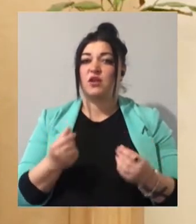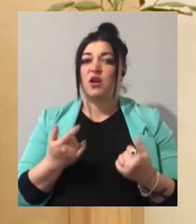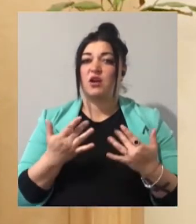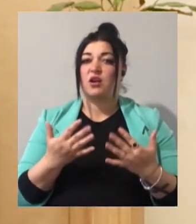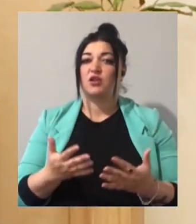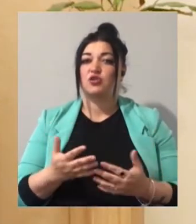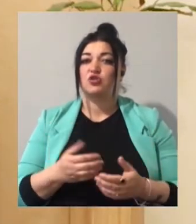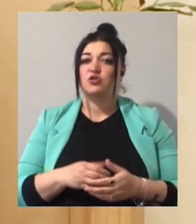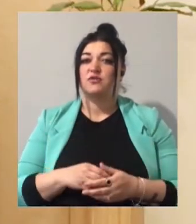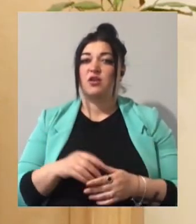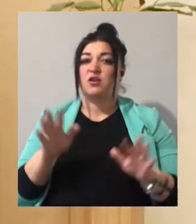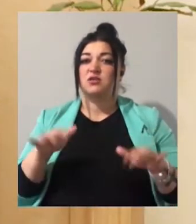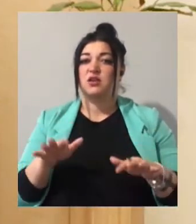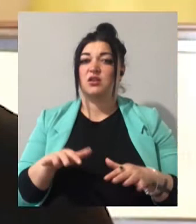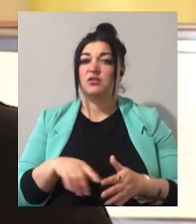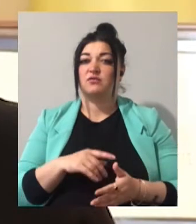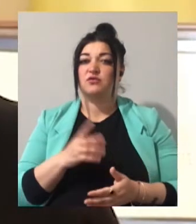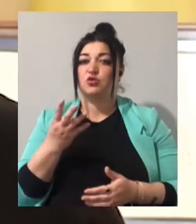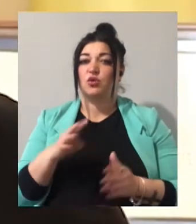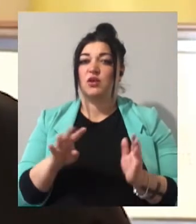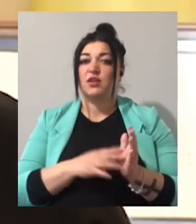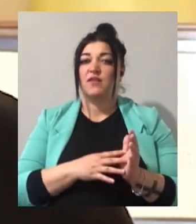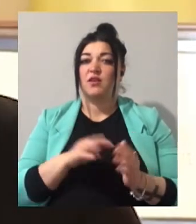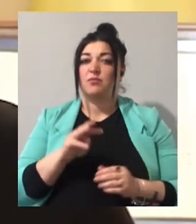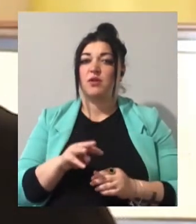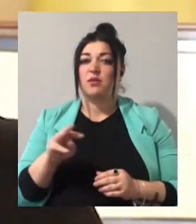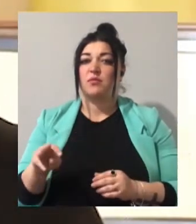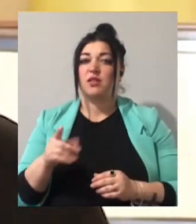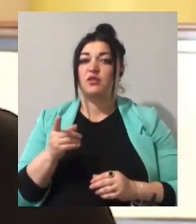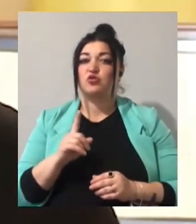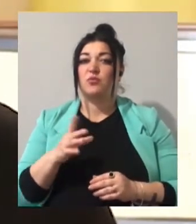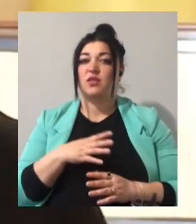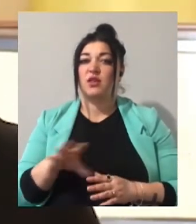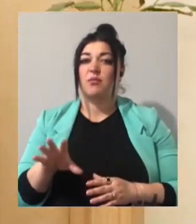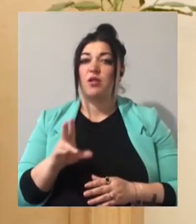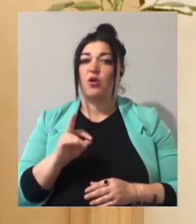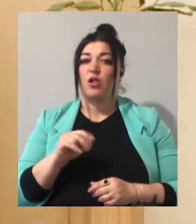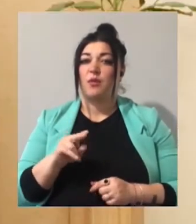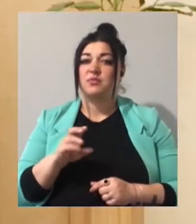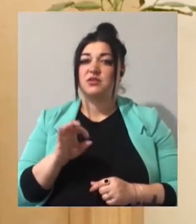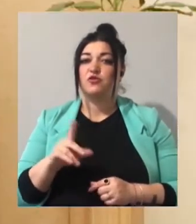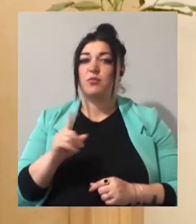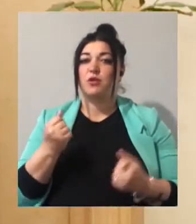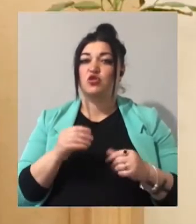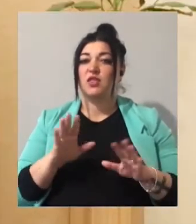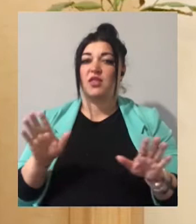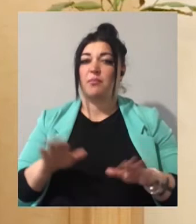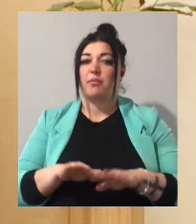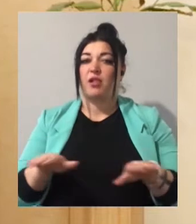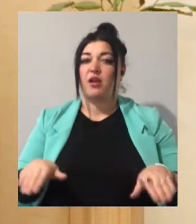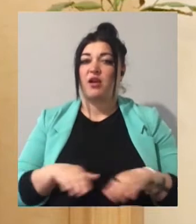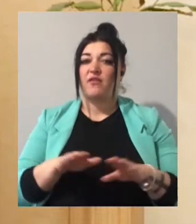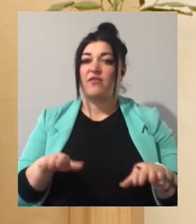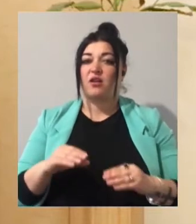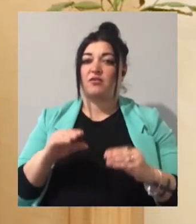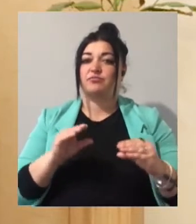выпавших осадков 49 миллиметров. Для того, чтобы не было коллапсов, для того, чтобы машины не плавали, национальная полиция